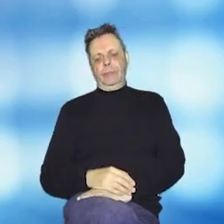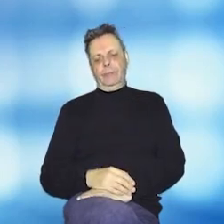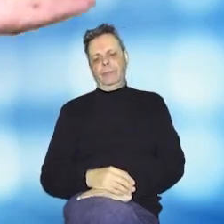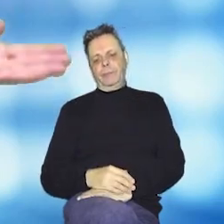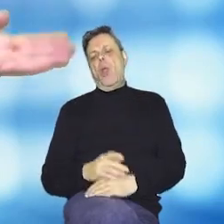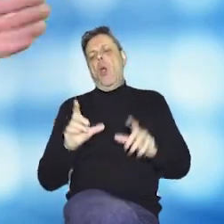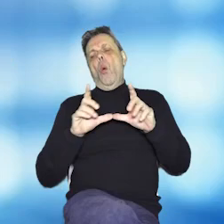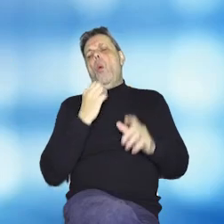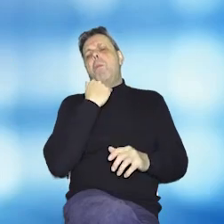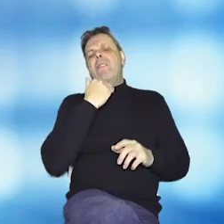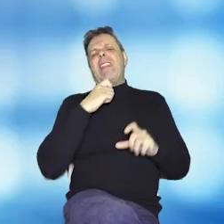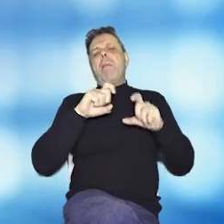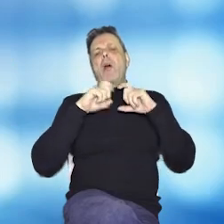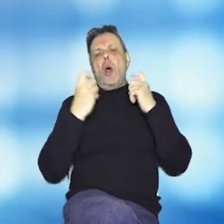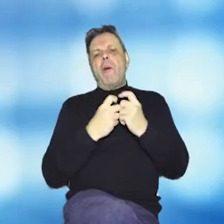Pa, da.